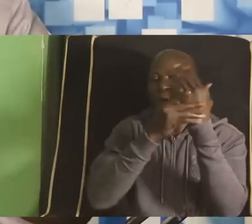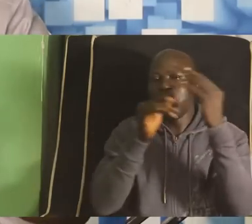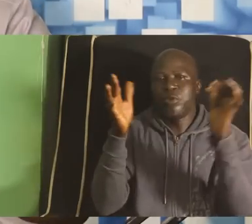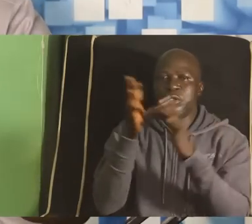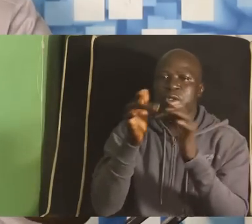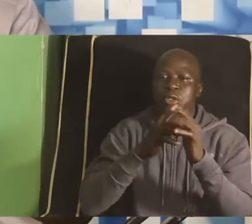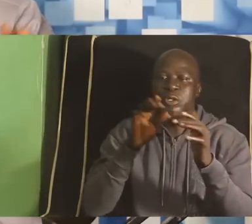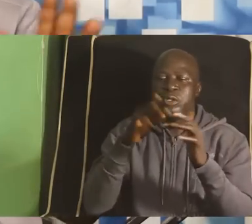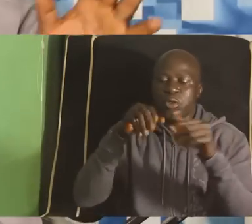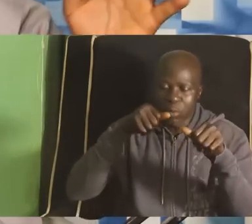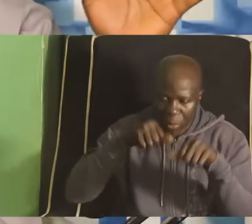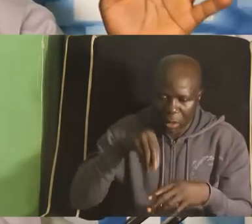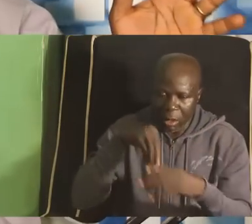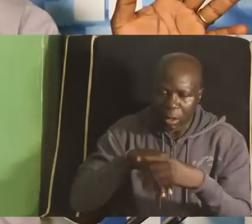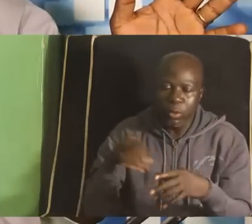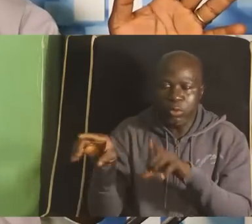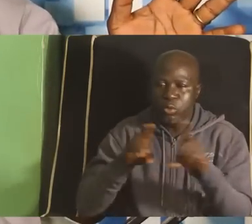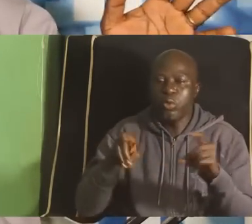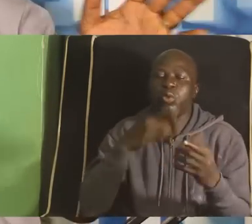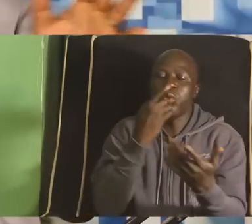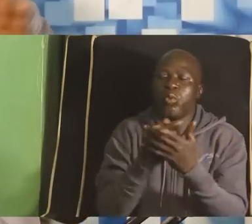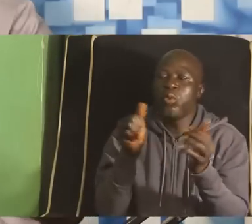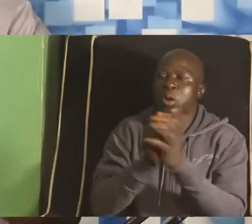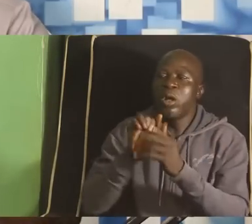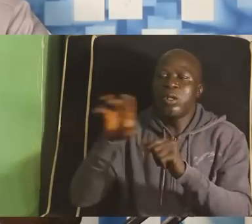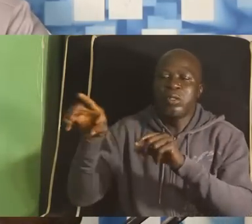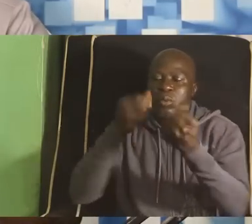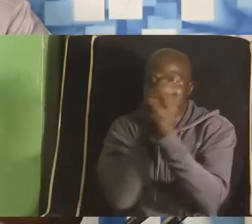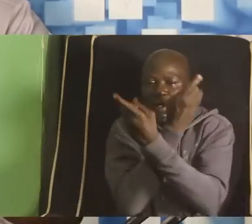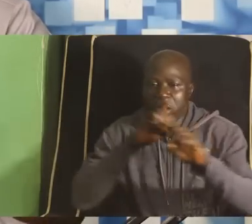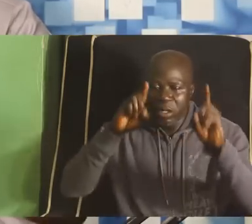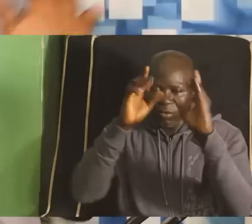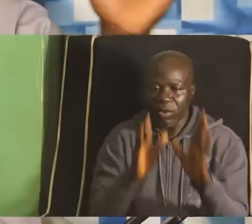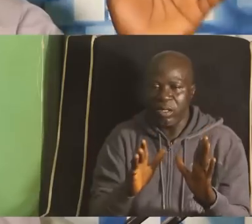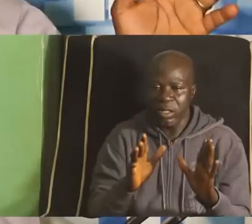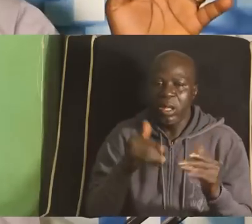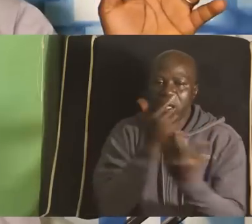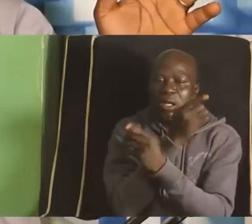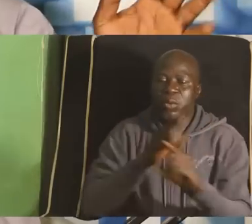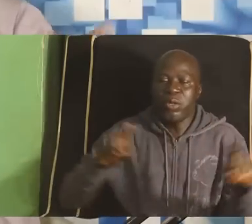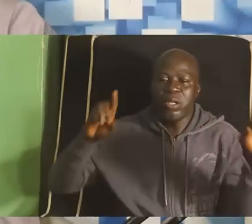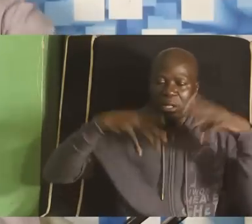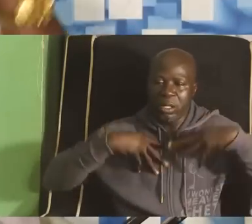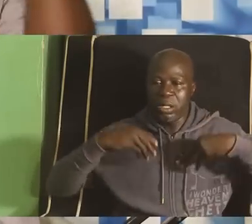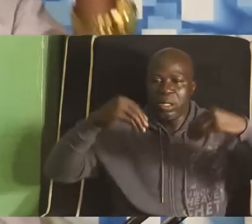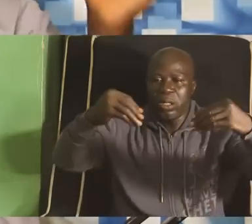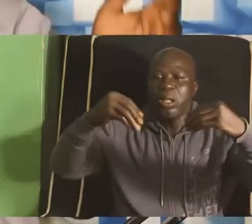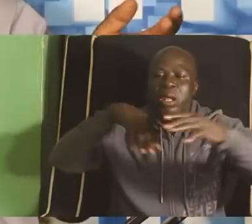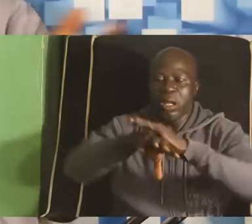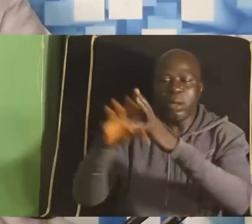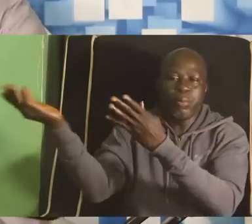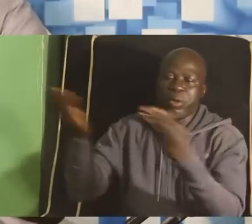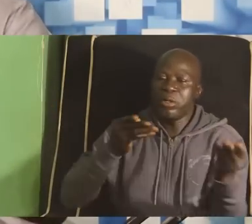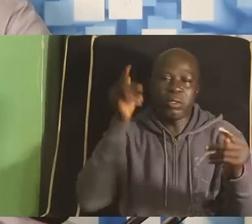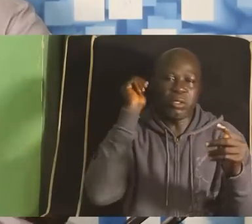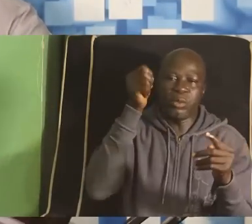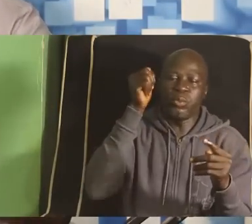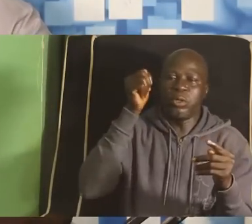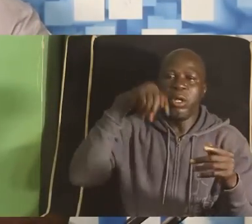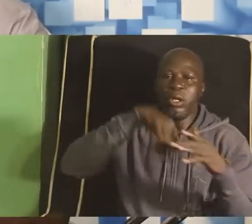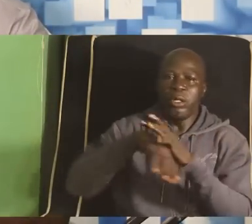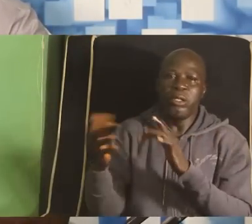one way. Amen. Amen. Who say to sell? Amen. Who say that? Amen. From where you are? Amen.